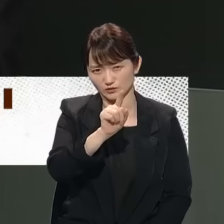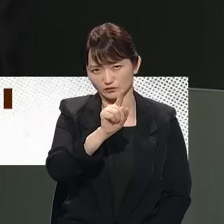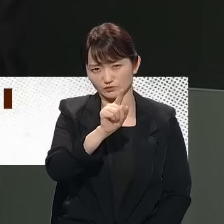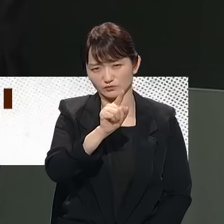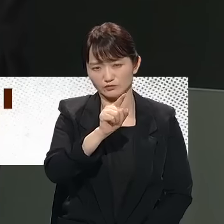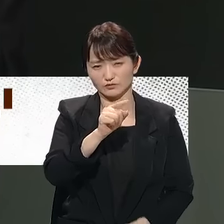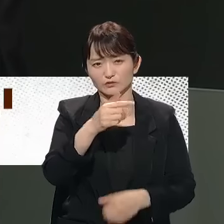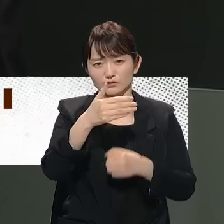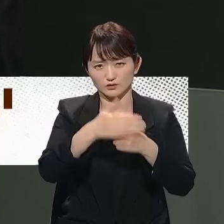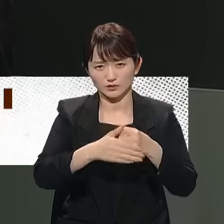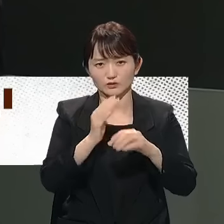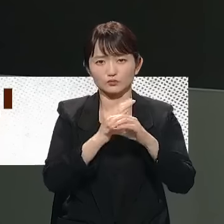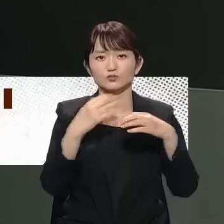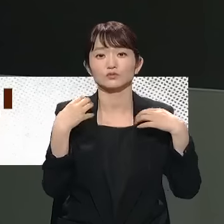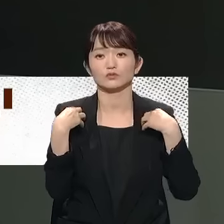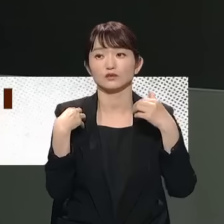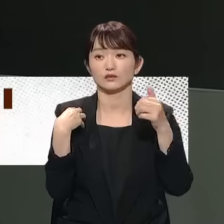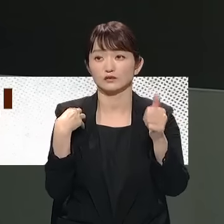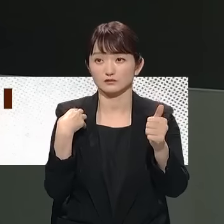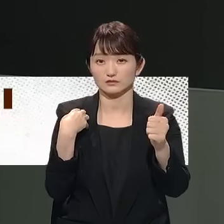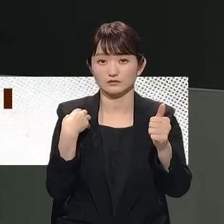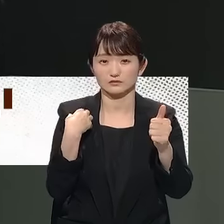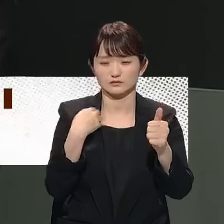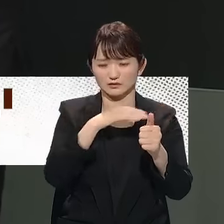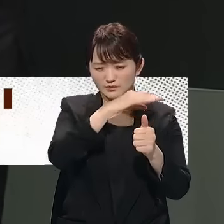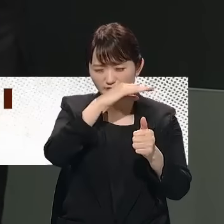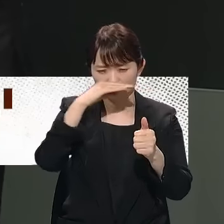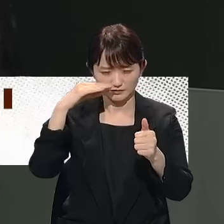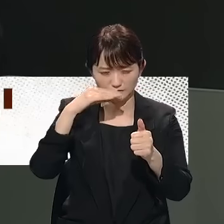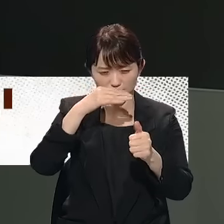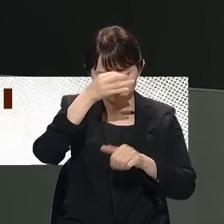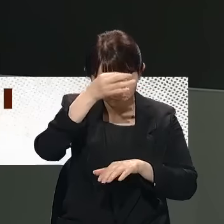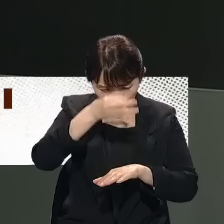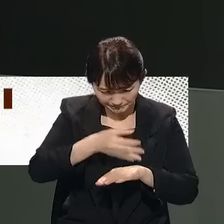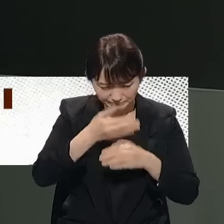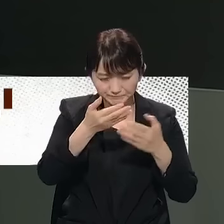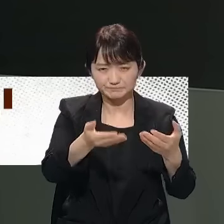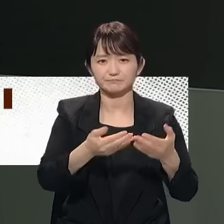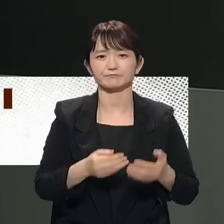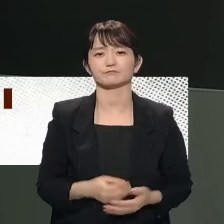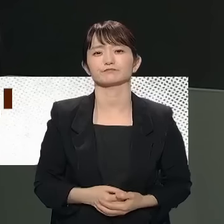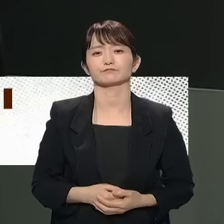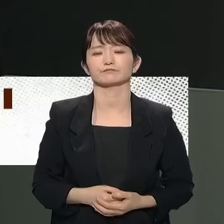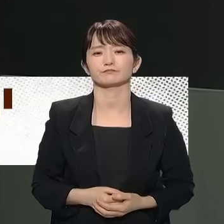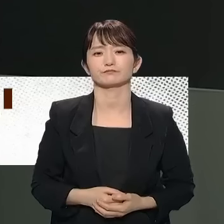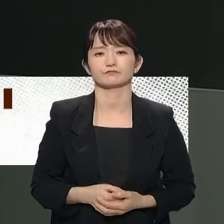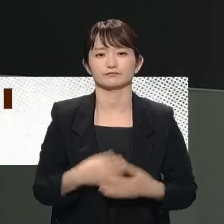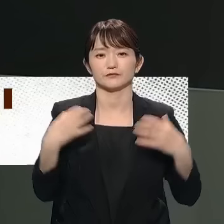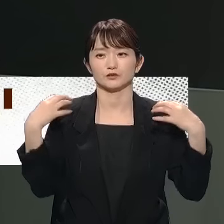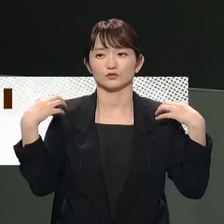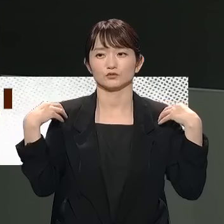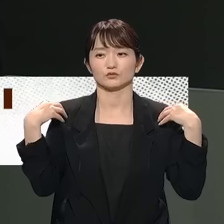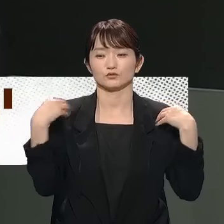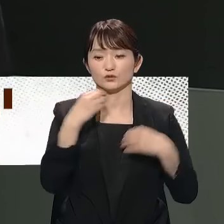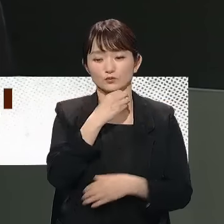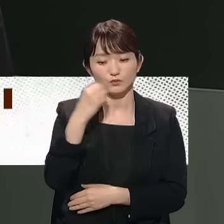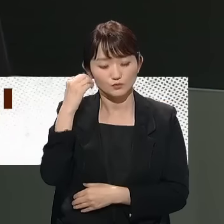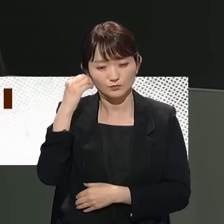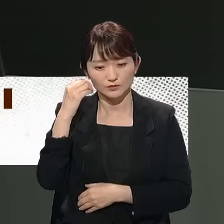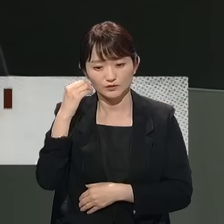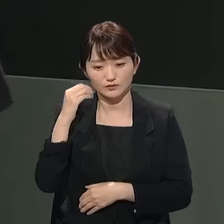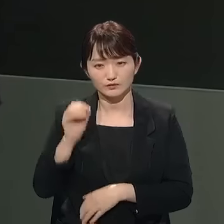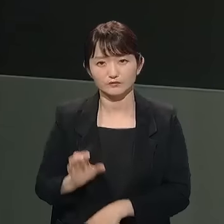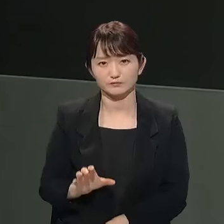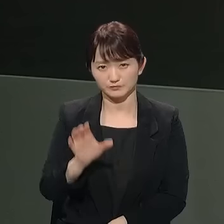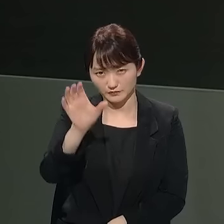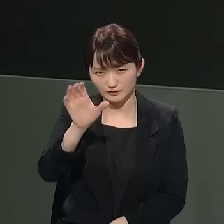류규하 대구 중구청장님이 이렇게 정중히 사과드립니다. 구청 홈페이지 대문에다가 이렇게 사과문을 올렸습니다.